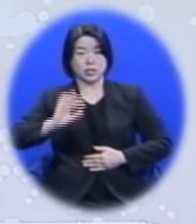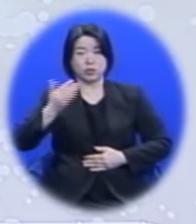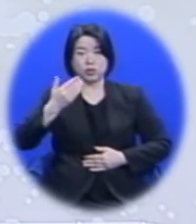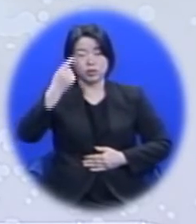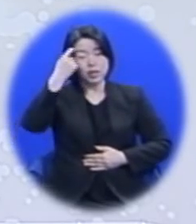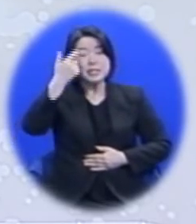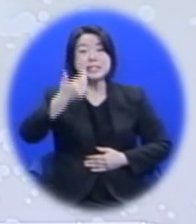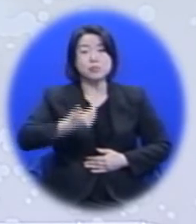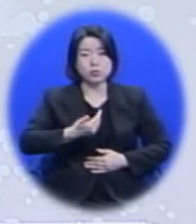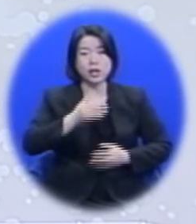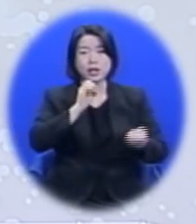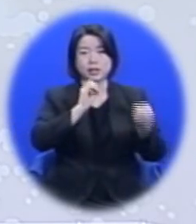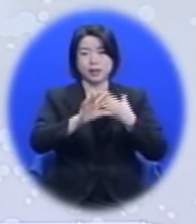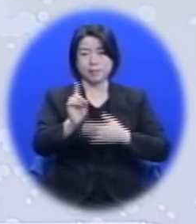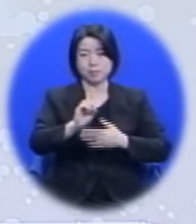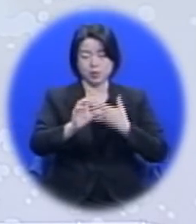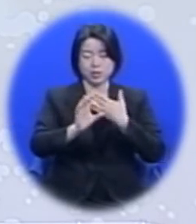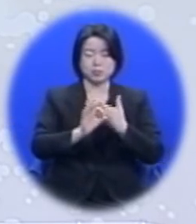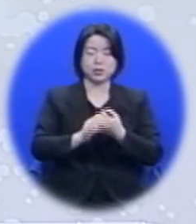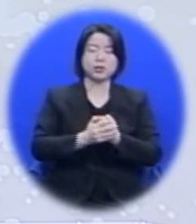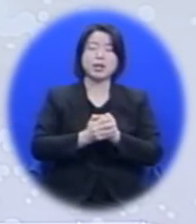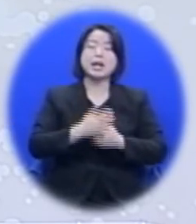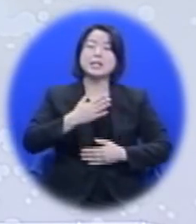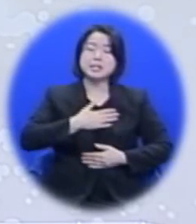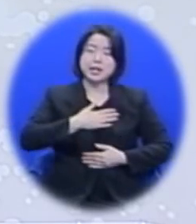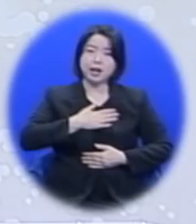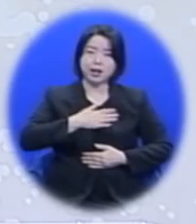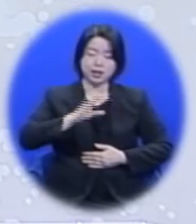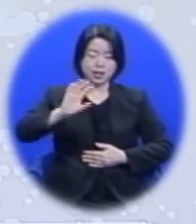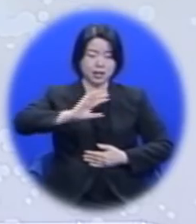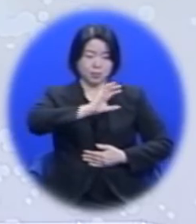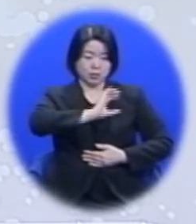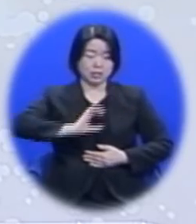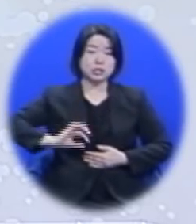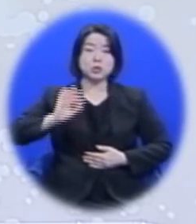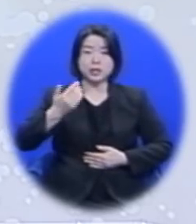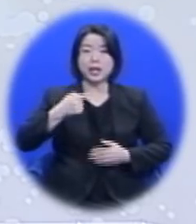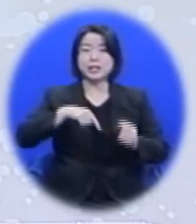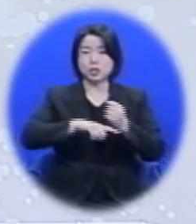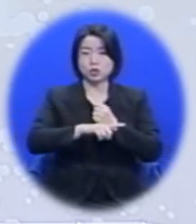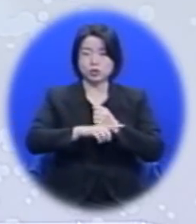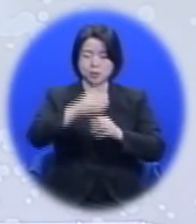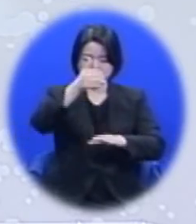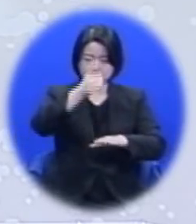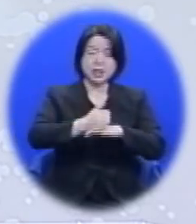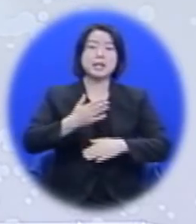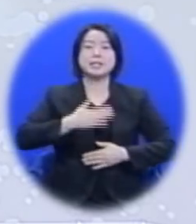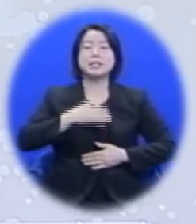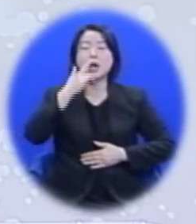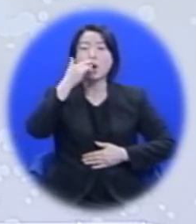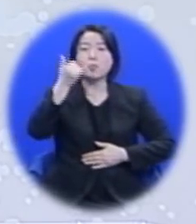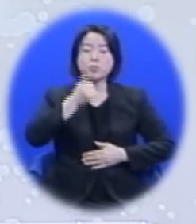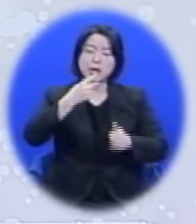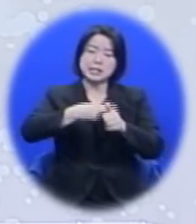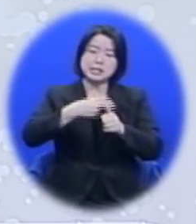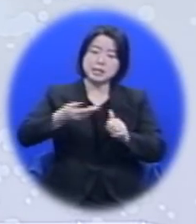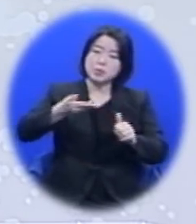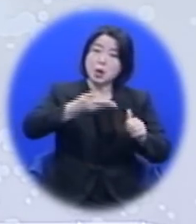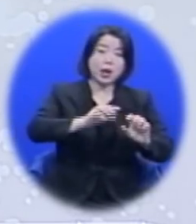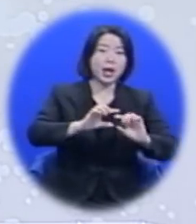질문에 이렇게 대답했습니다. 제가 그리스도인이 된 이유는 궁극적으로 제 부모나 스승의 영향도